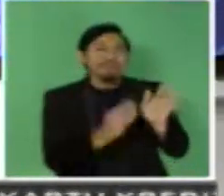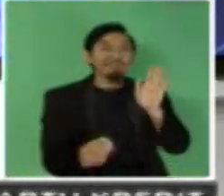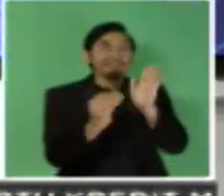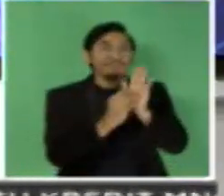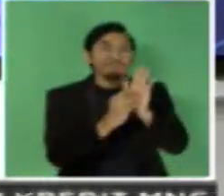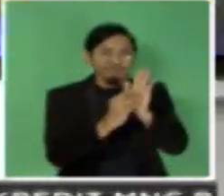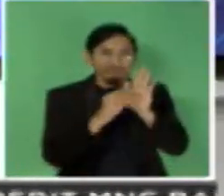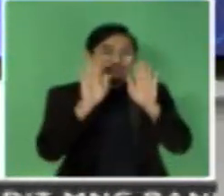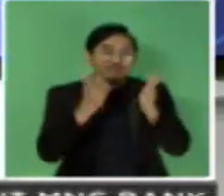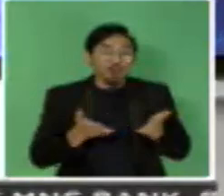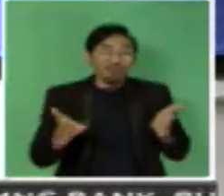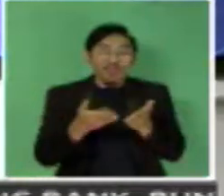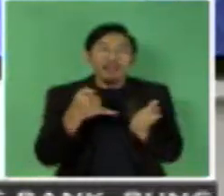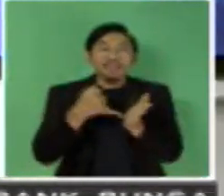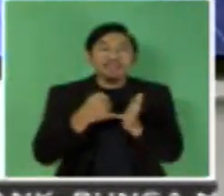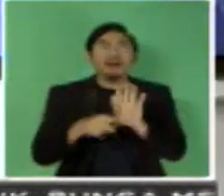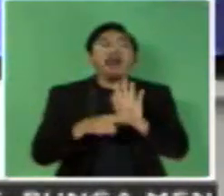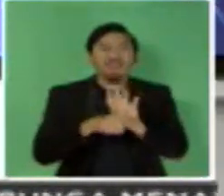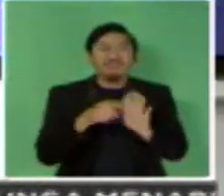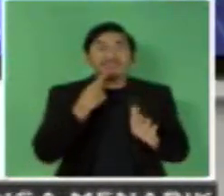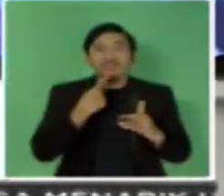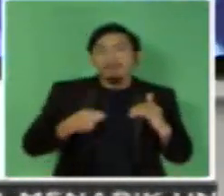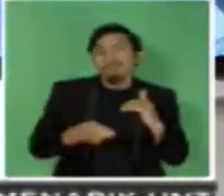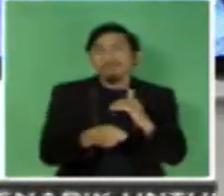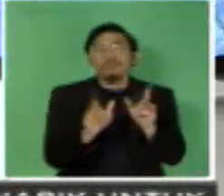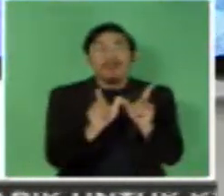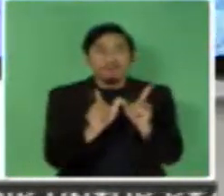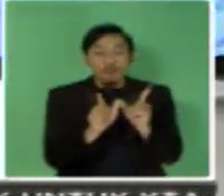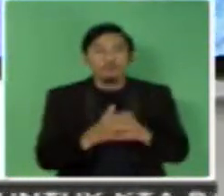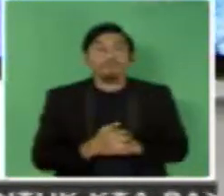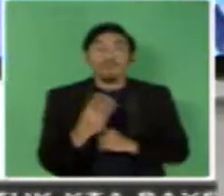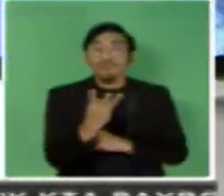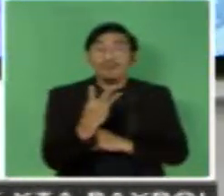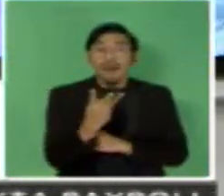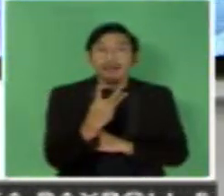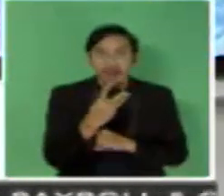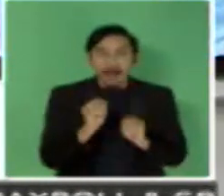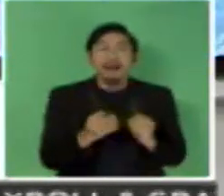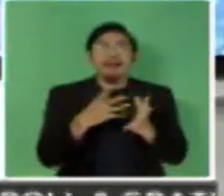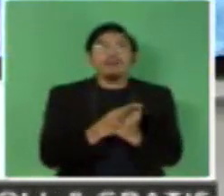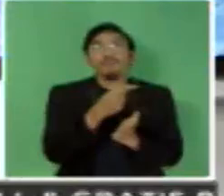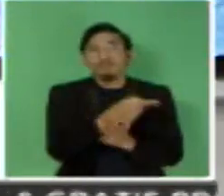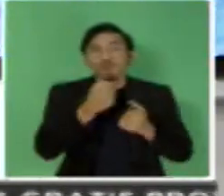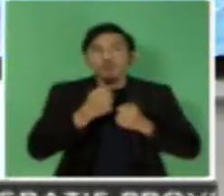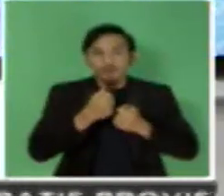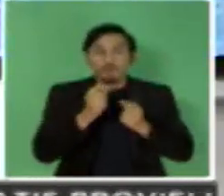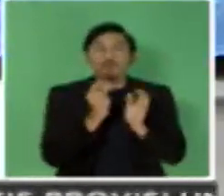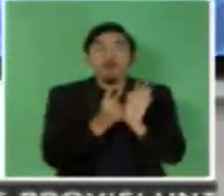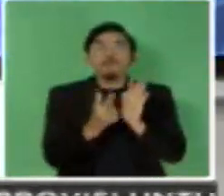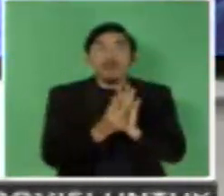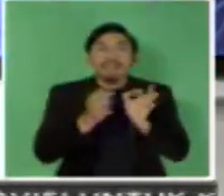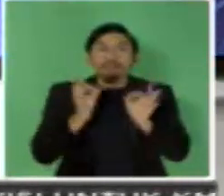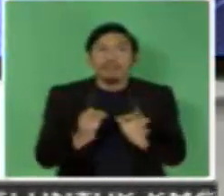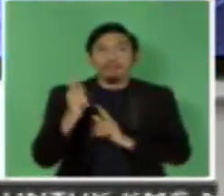bernada negatif terkait penyerangan Menko Polhukam Wiranto. Ketiganya tetap dihukum Undang-Undang Disiplin Militer meski